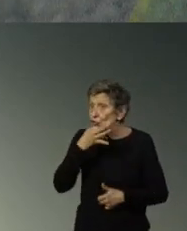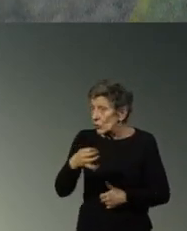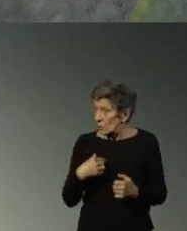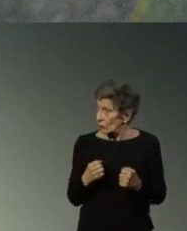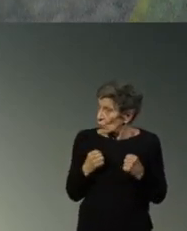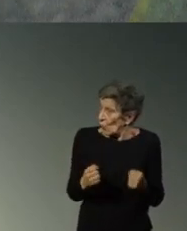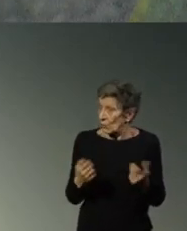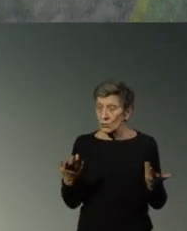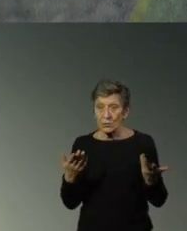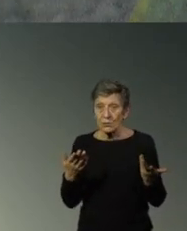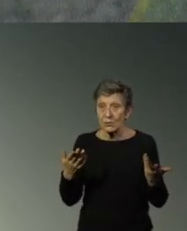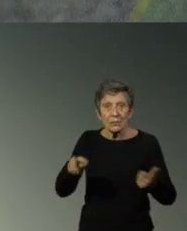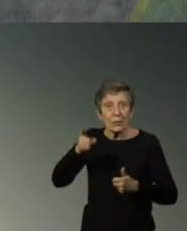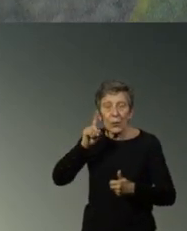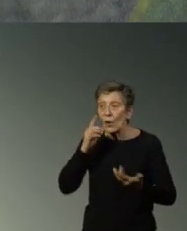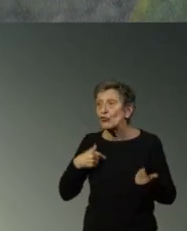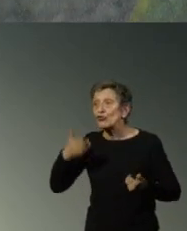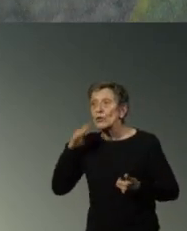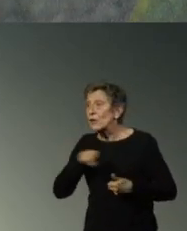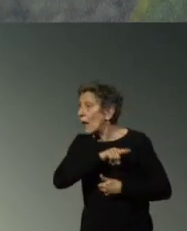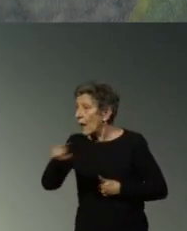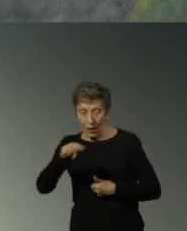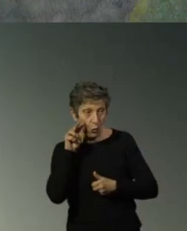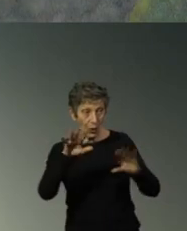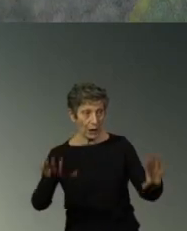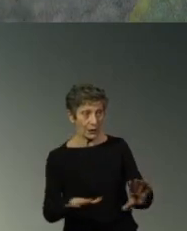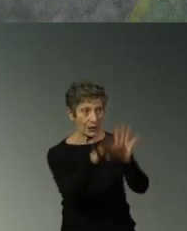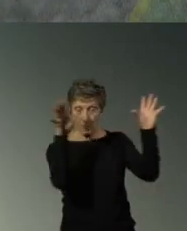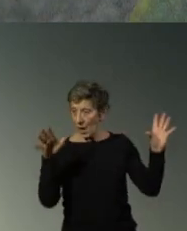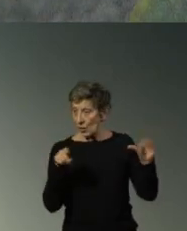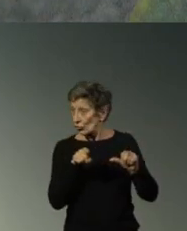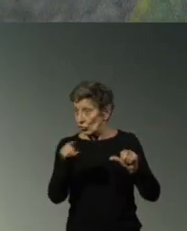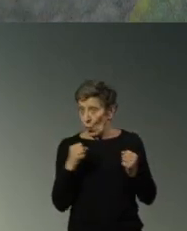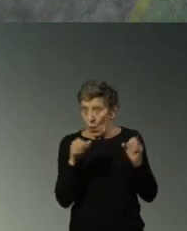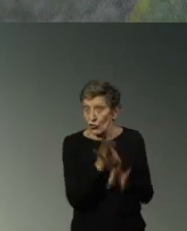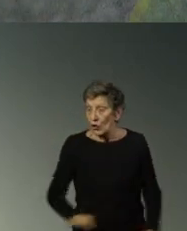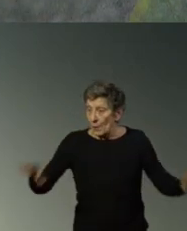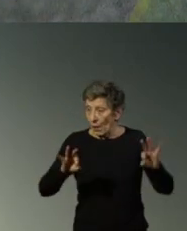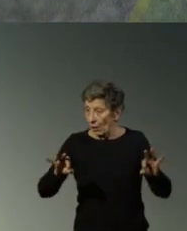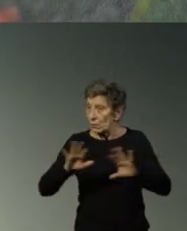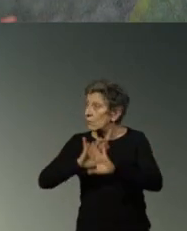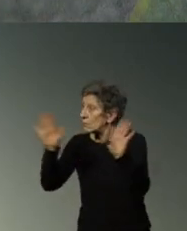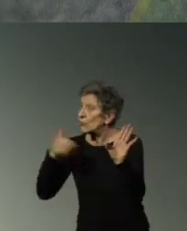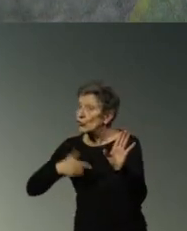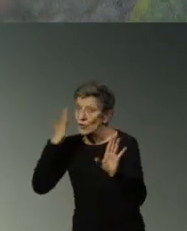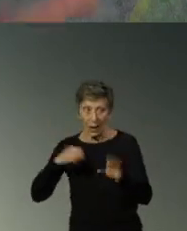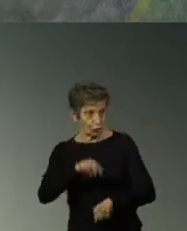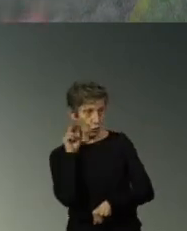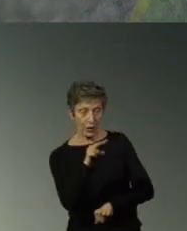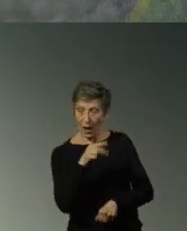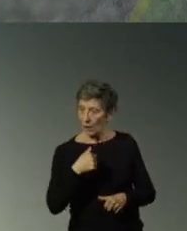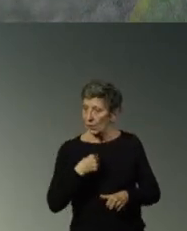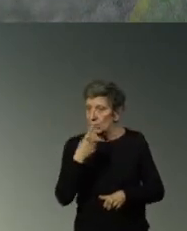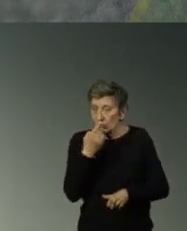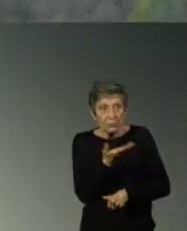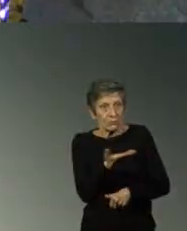que tout le monde n'a pas le courage de regarder ces images-là. Moi, je les regarde, elles me traumatisent, mais je ne peux pas vivre sans, en faisant semblant que ça n'existe pas. Je ne peux pas, en fait. Mais après, on est